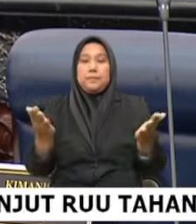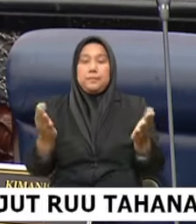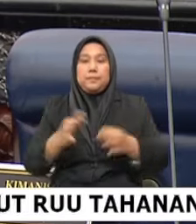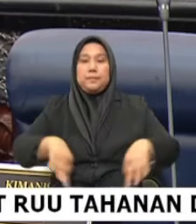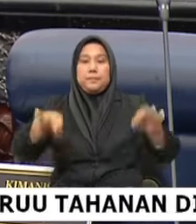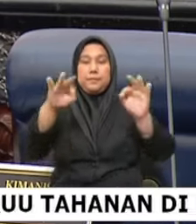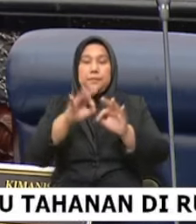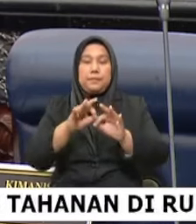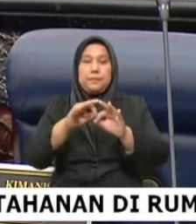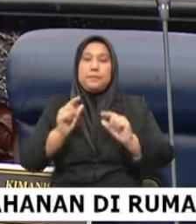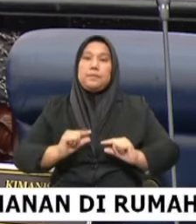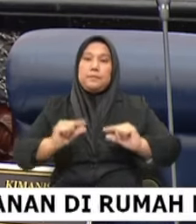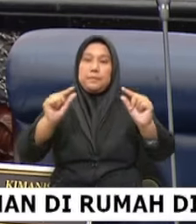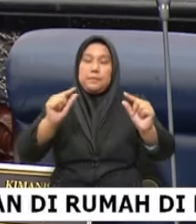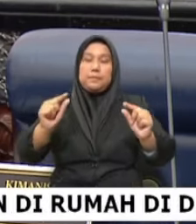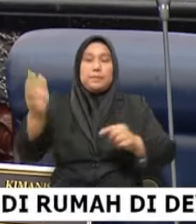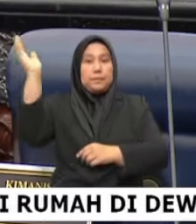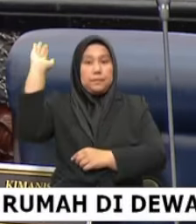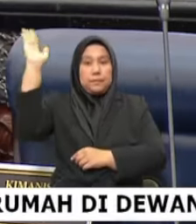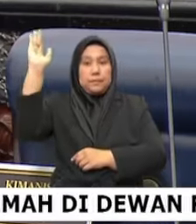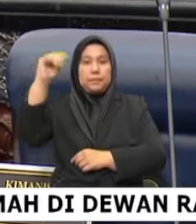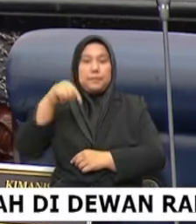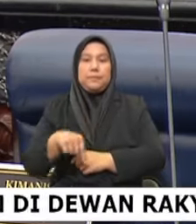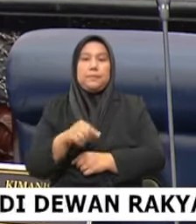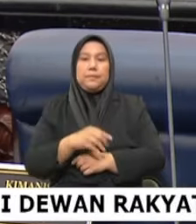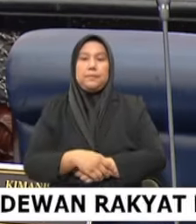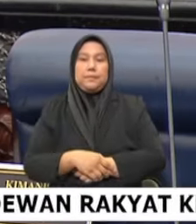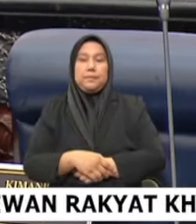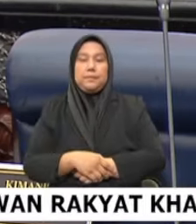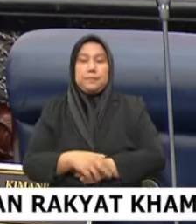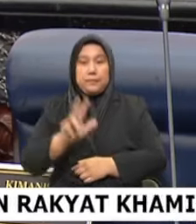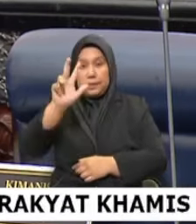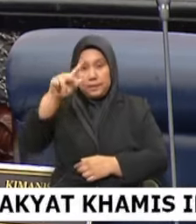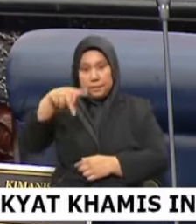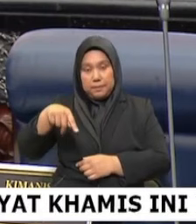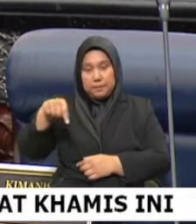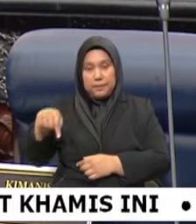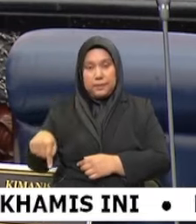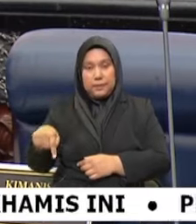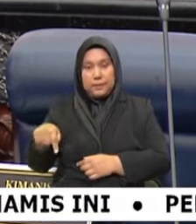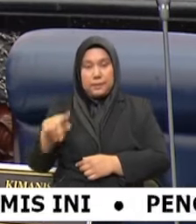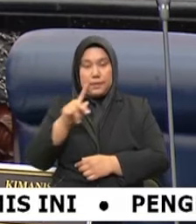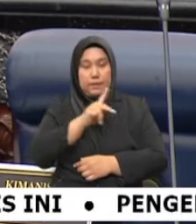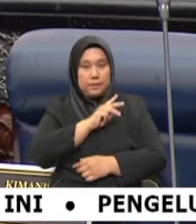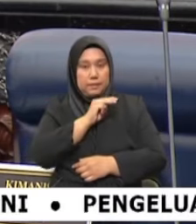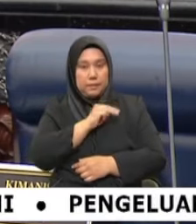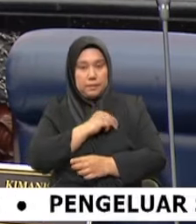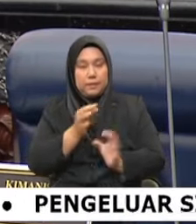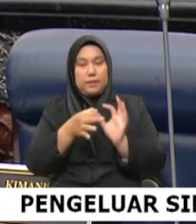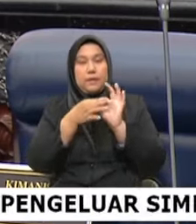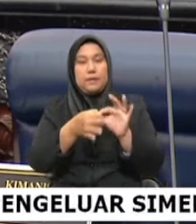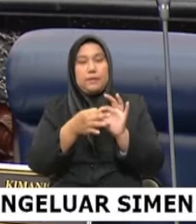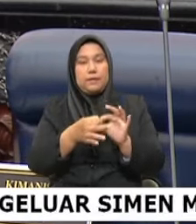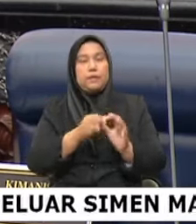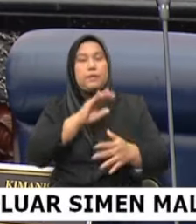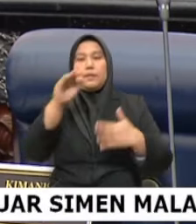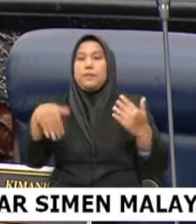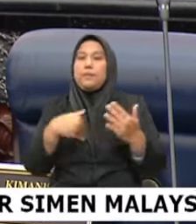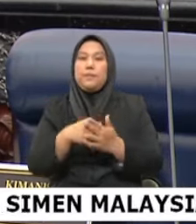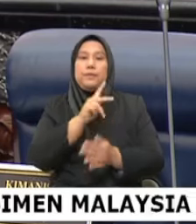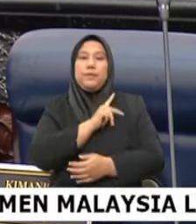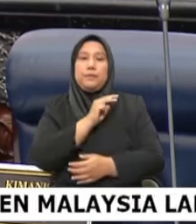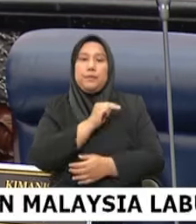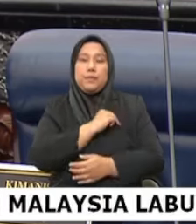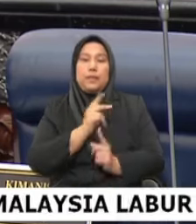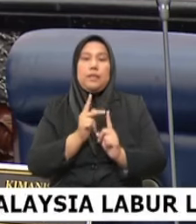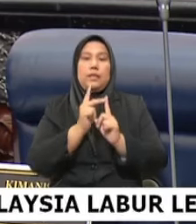untuk menggerakkan kempen ini. Melalui strategi 3P ini juga, kementerian ini akan bekerjasama dengan semua kementerian,